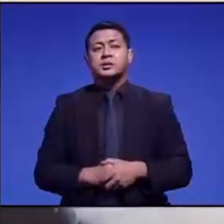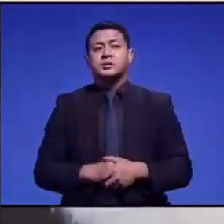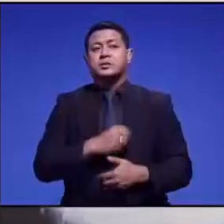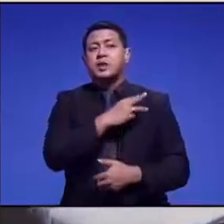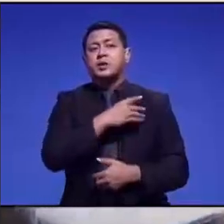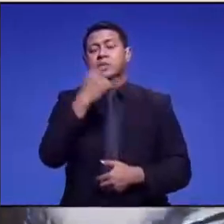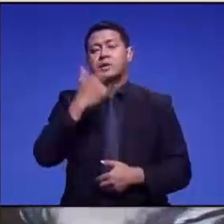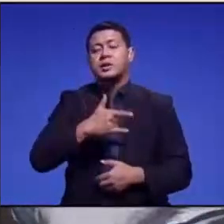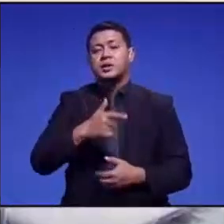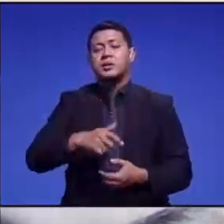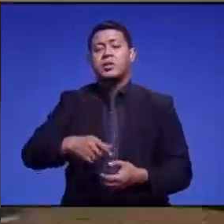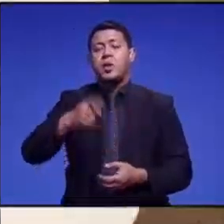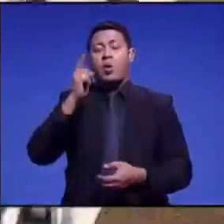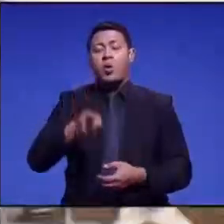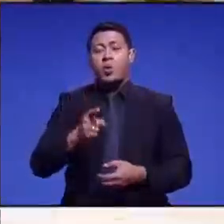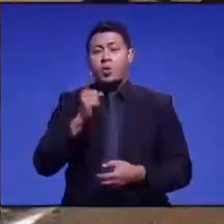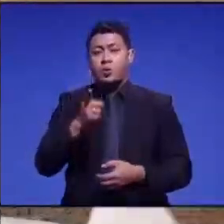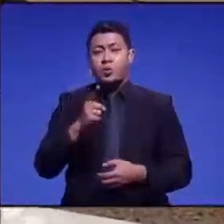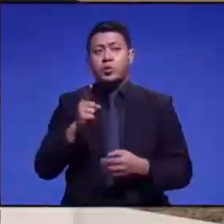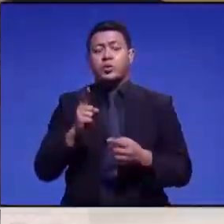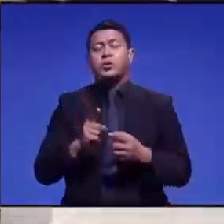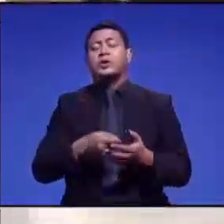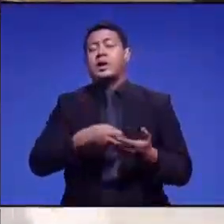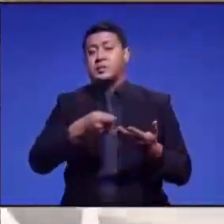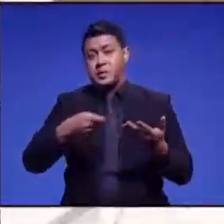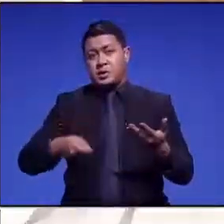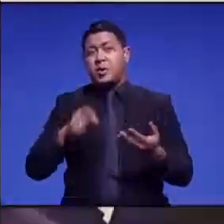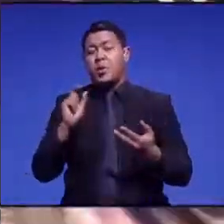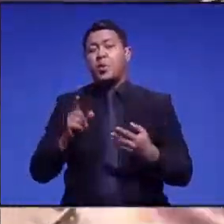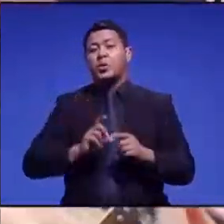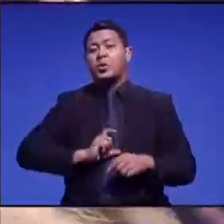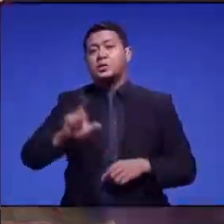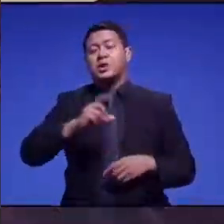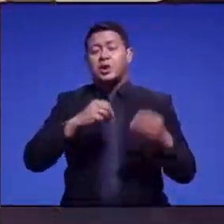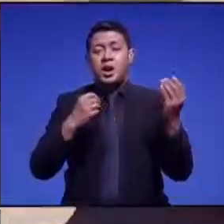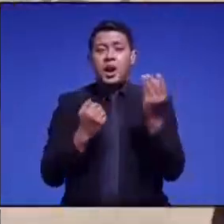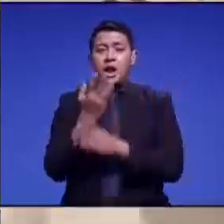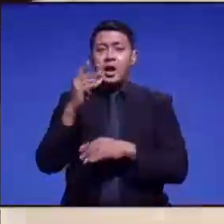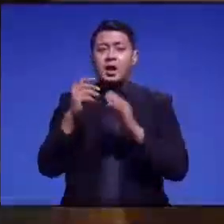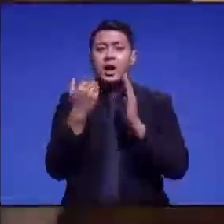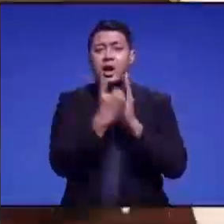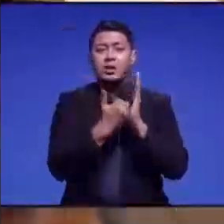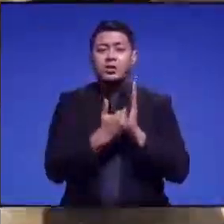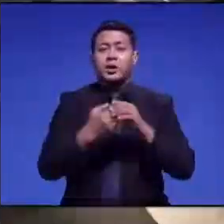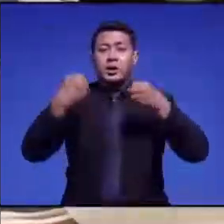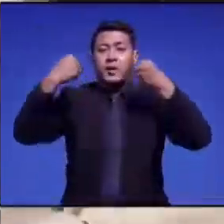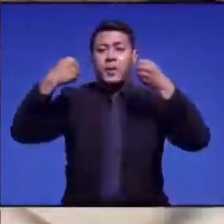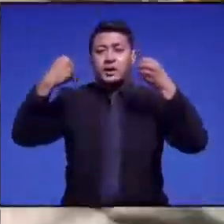tetap akan menjatuhkan sanksi teguran hingga administrasi bagi kontestan yang melanggar aturan kampanye.